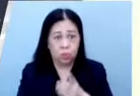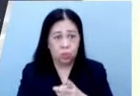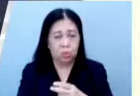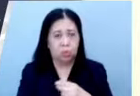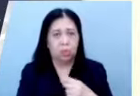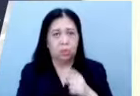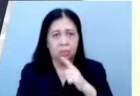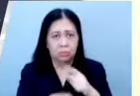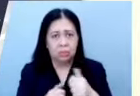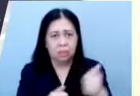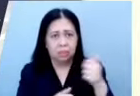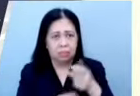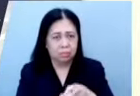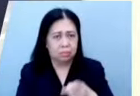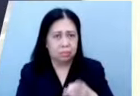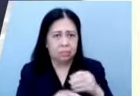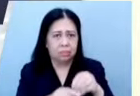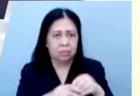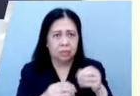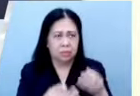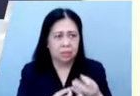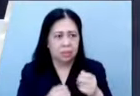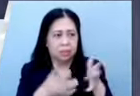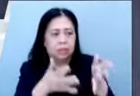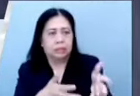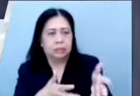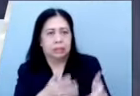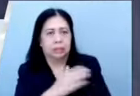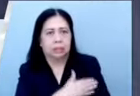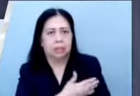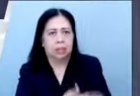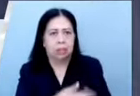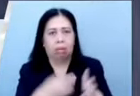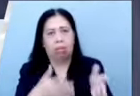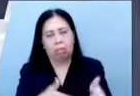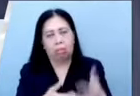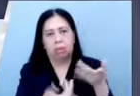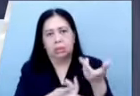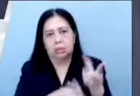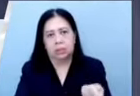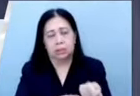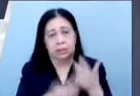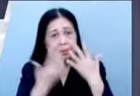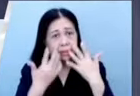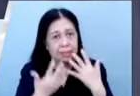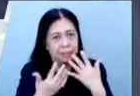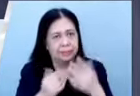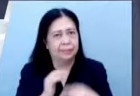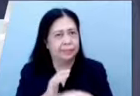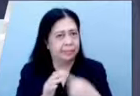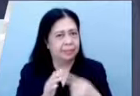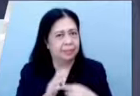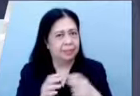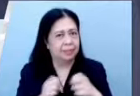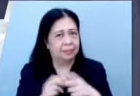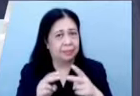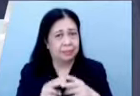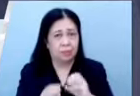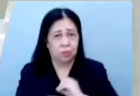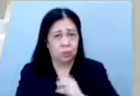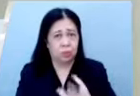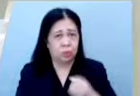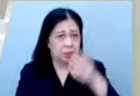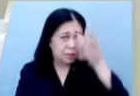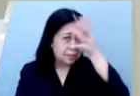pinagkakatiwalaan na pinag-iiwanan ng mga bata. Ang nakakalungkot pa nito kung minsan mga tatay nila ang